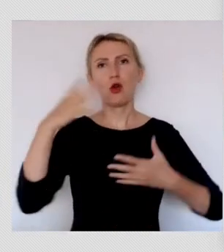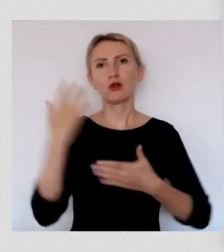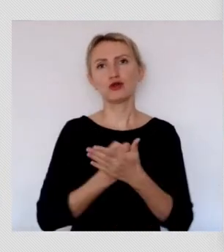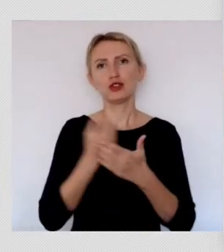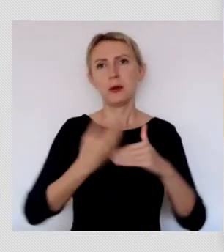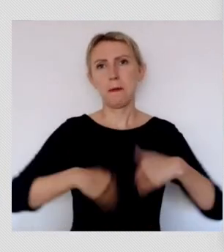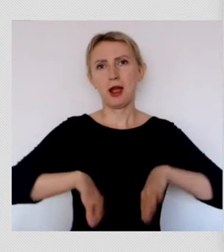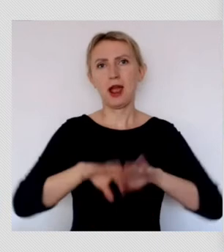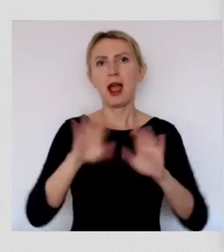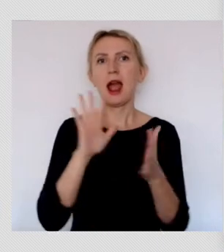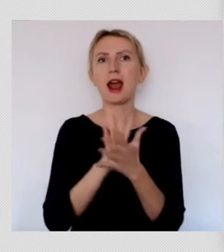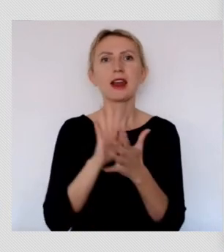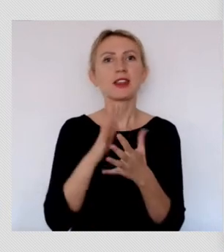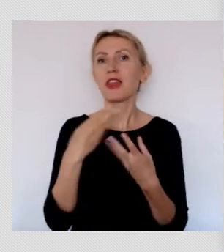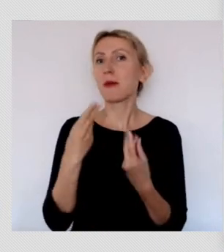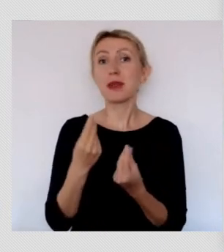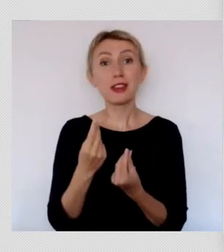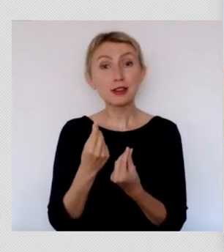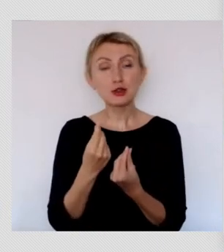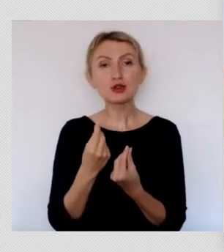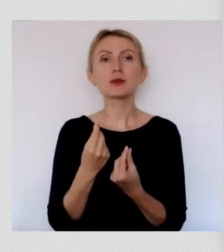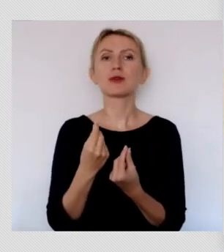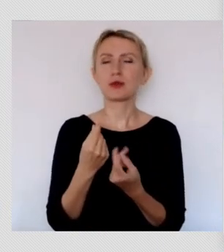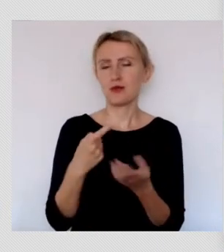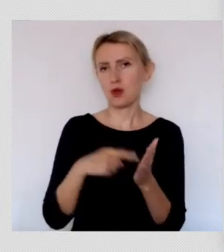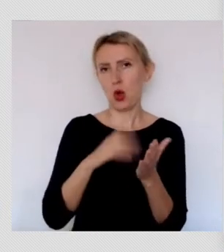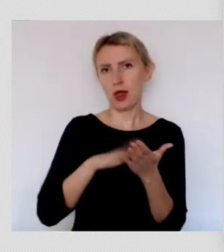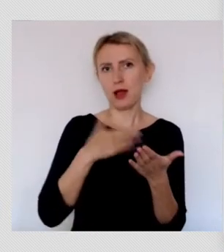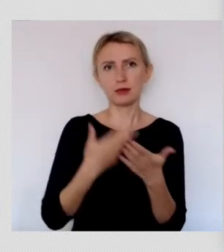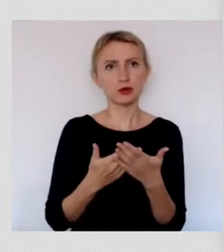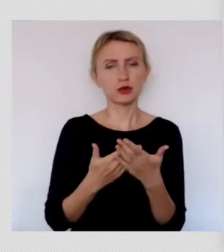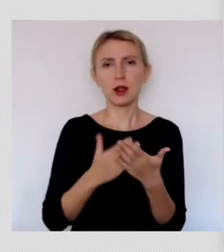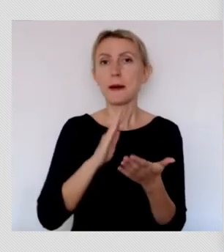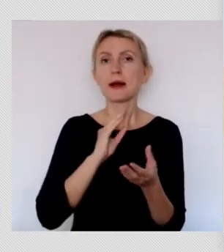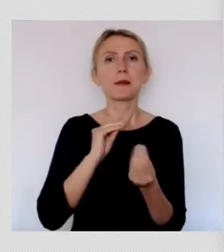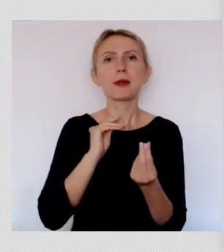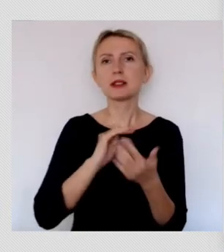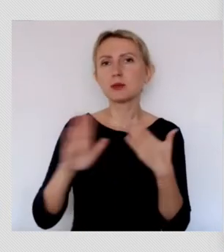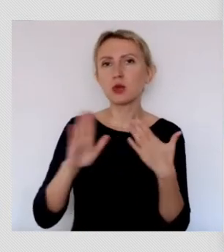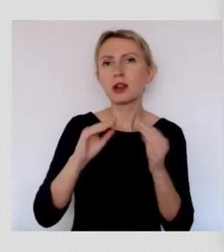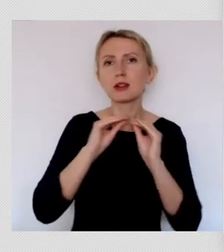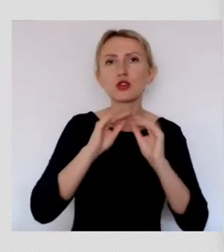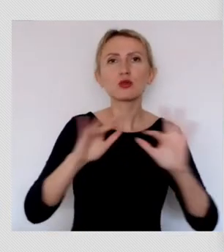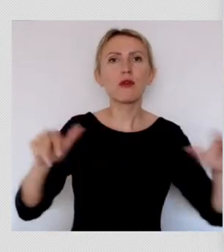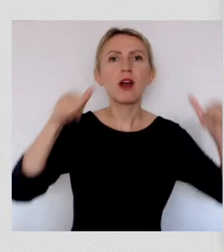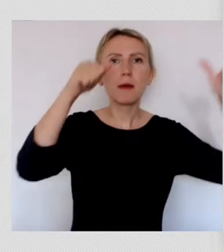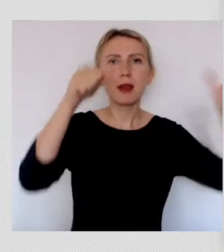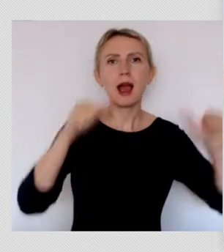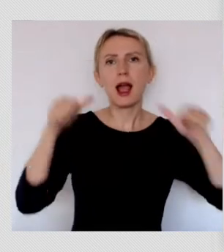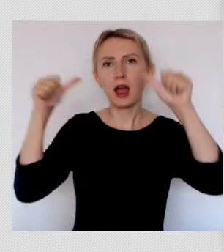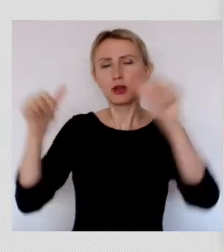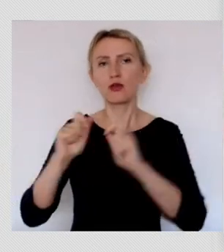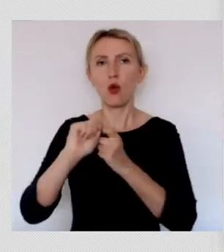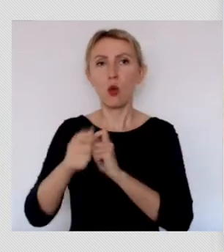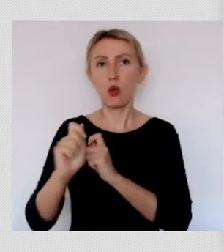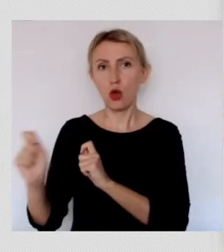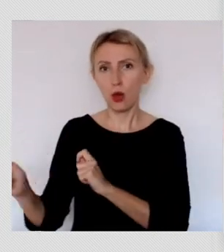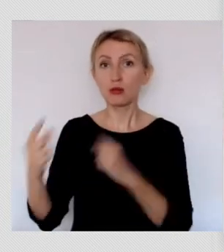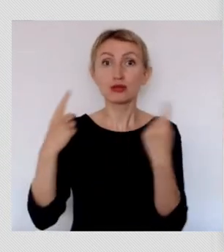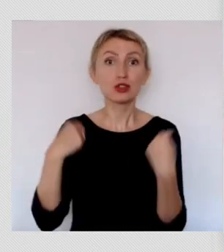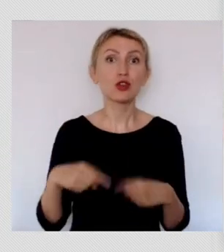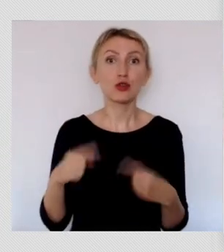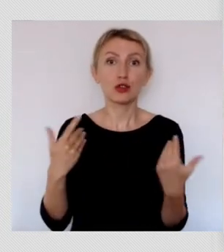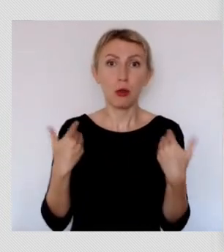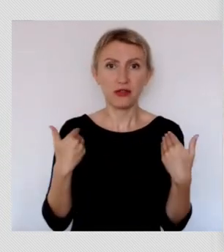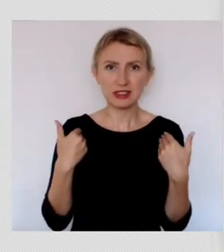majątkowe o charakterze niepieniężnym polegające na nieodpłatnym rozpowszechnianiu plakatów i ulotek wyborczych przez osoby